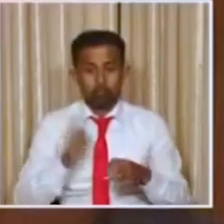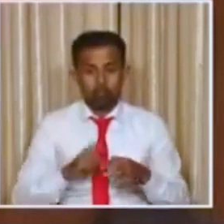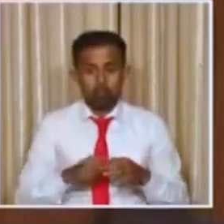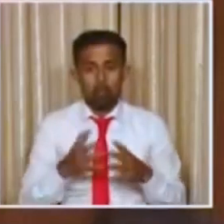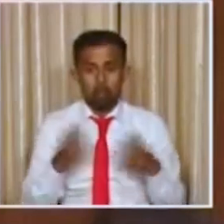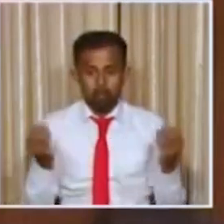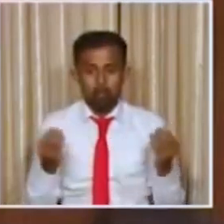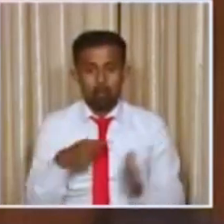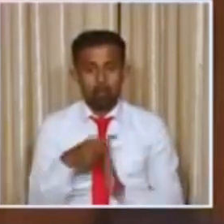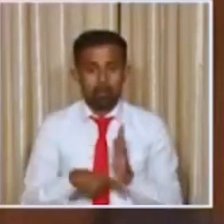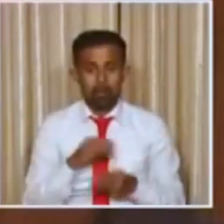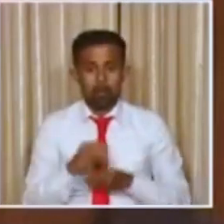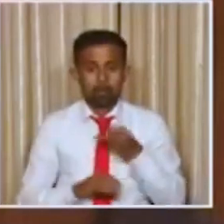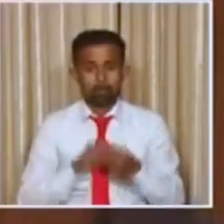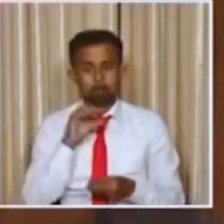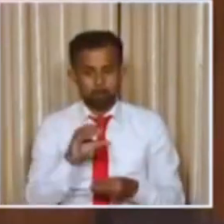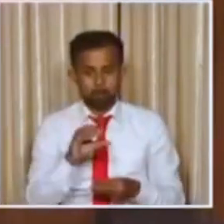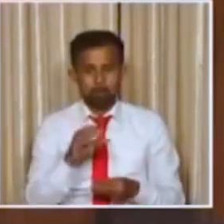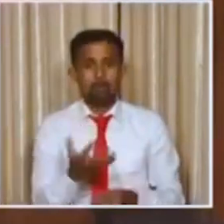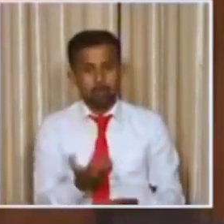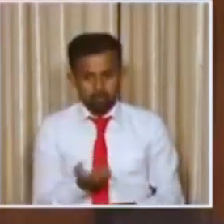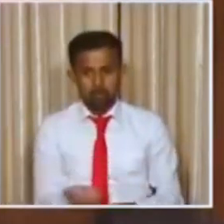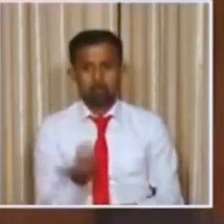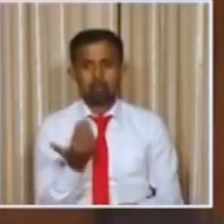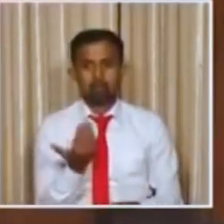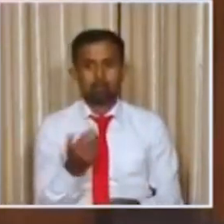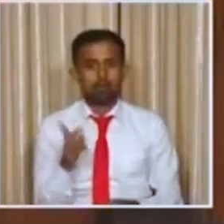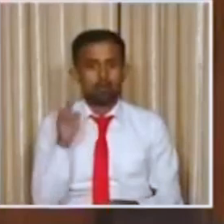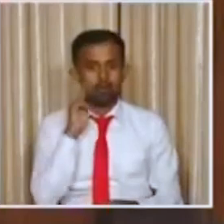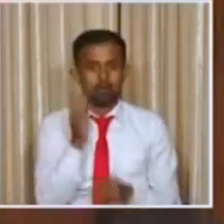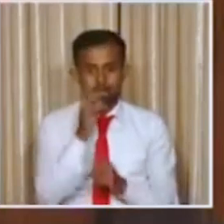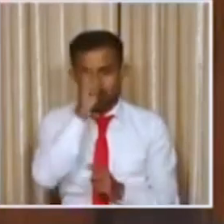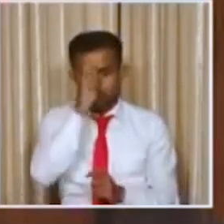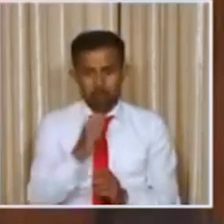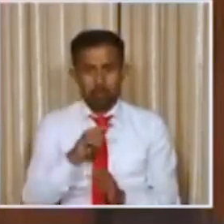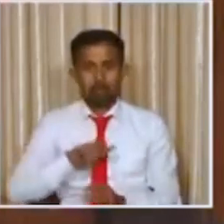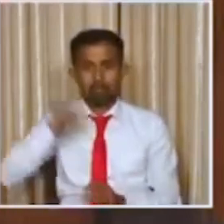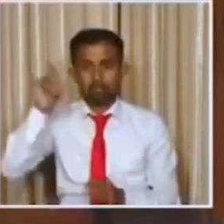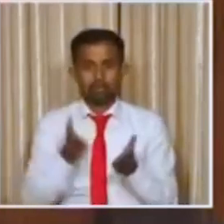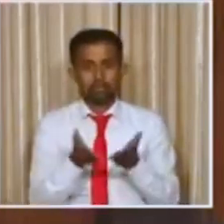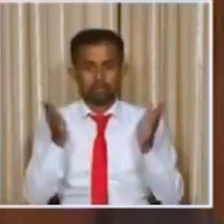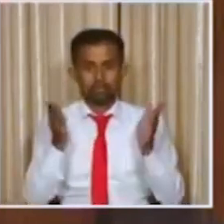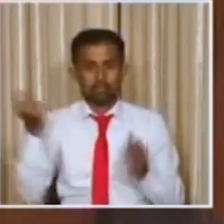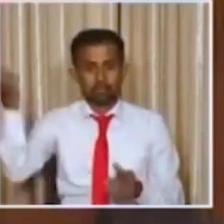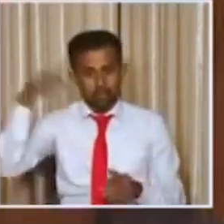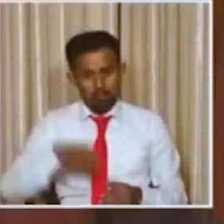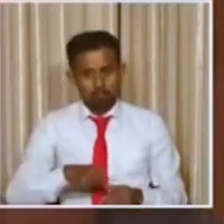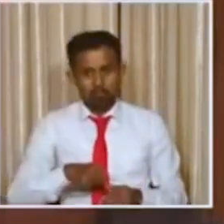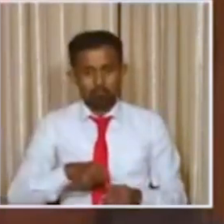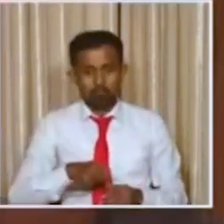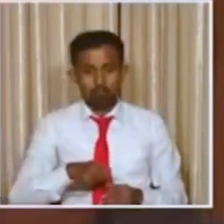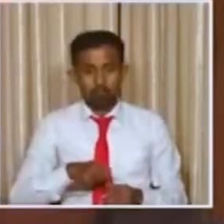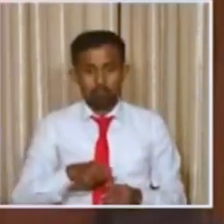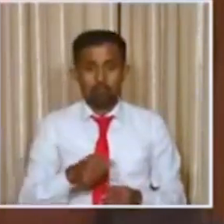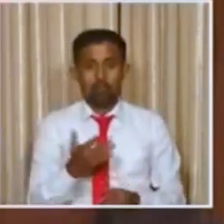විසඳීම තුලින් මේ රටට එන්න තියෙන ආයෝජන බොහොම ඉස්සරට යනවා මම හිතන්නේ මේ රනිල් වික්‍රමසිංහ ජනාධිපතිව රට ගිහිල්ලා ඉන්දියාවේ හරි ගිහිල්ලා ඇවිල්ලා එතනින් හරි එතුමට